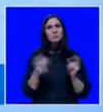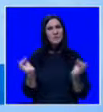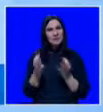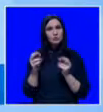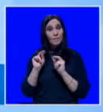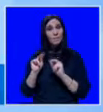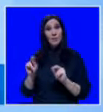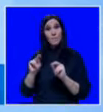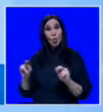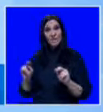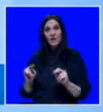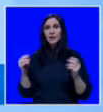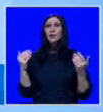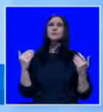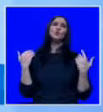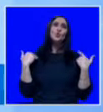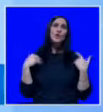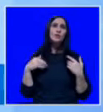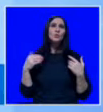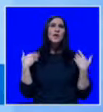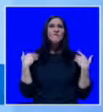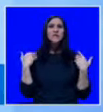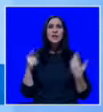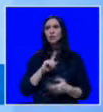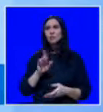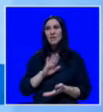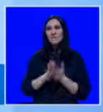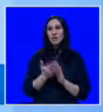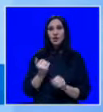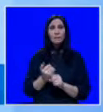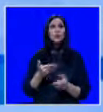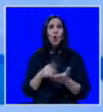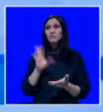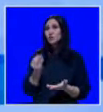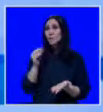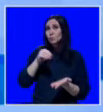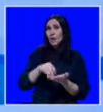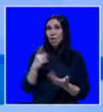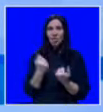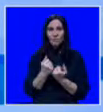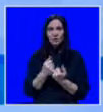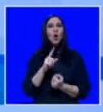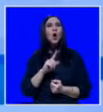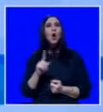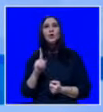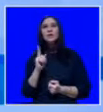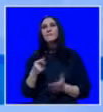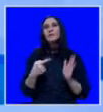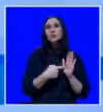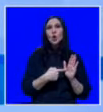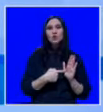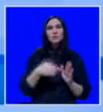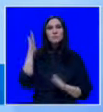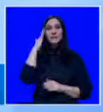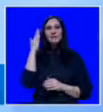преподавателите и университетите, които не си вършат работата? Защо слагаме всички под един знаменател? Кой трябва да ги посочи? Министерството на образованието сами? Разбира се,